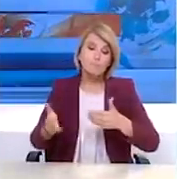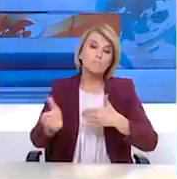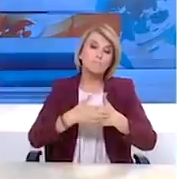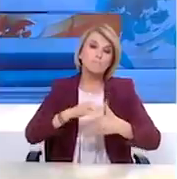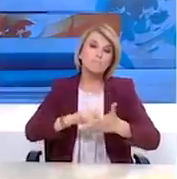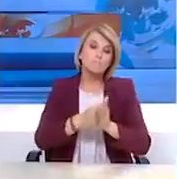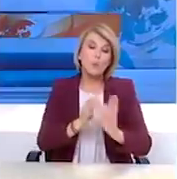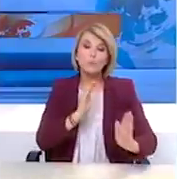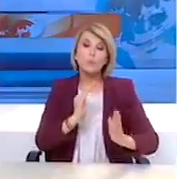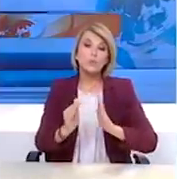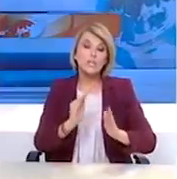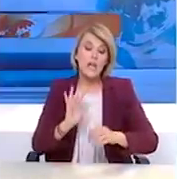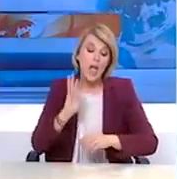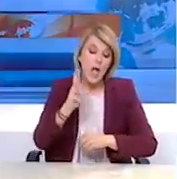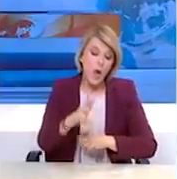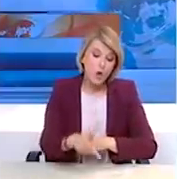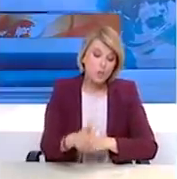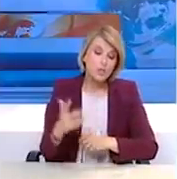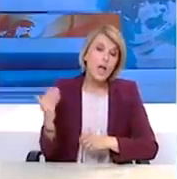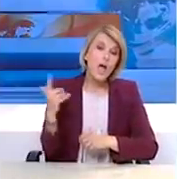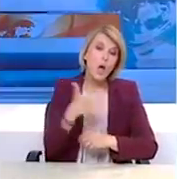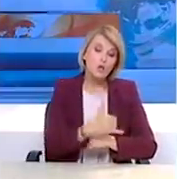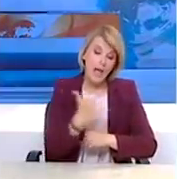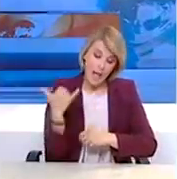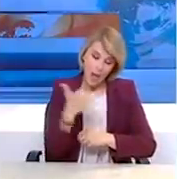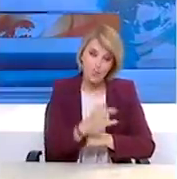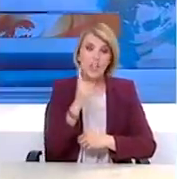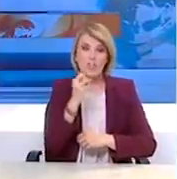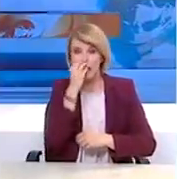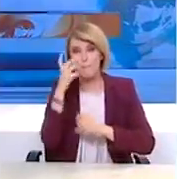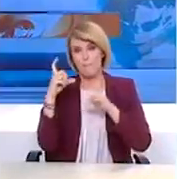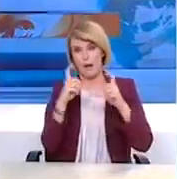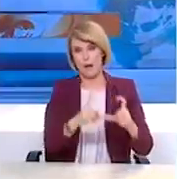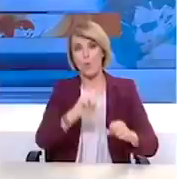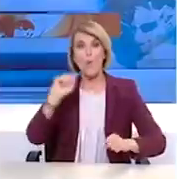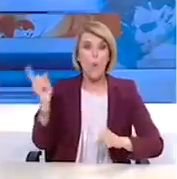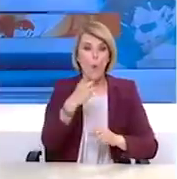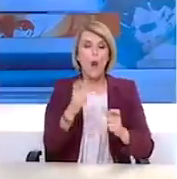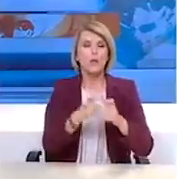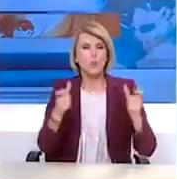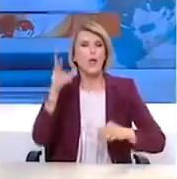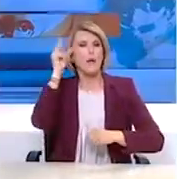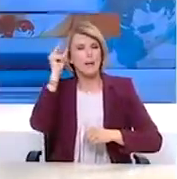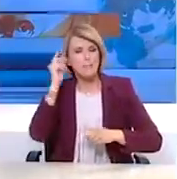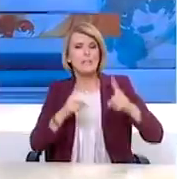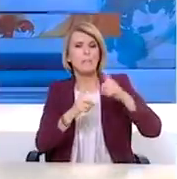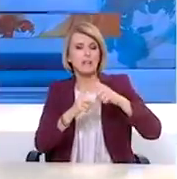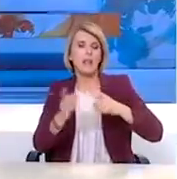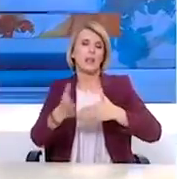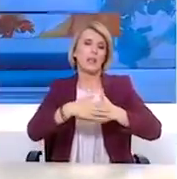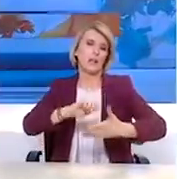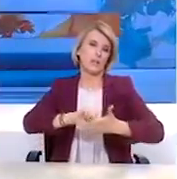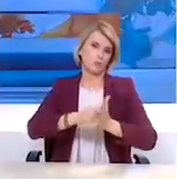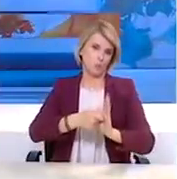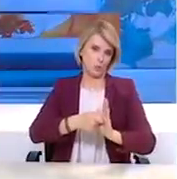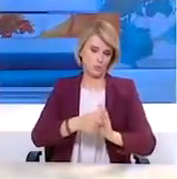COVID-19. Τουλάχιστον στις 10 Μαΐου λοιπόν όλα τα εκπαιδευτικά ιδρύματα θα παραμείνουν κλειστά και νεότερες αποφάσεις θα ληφθούν τότε.